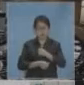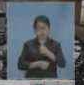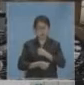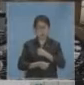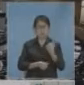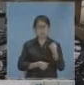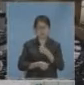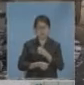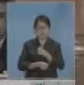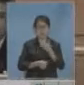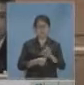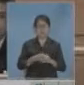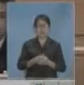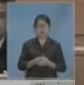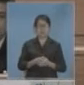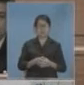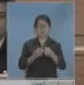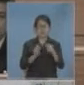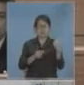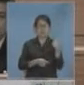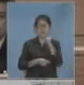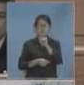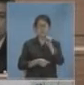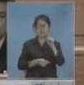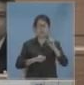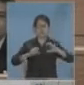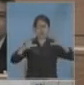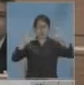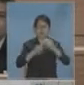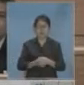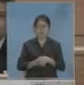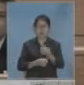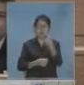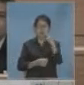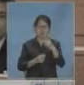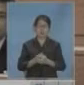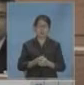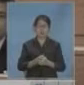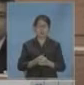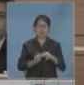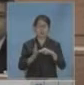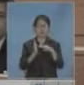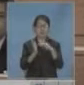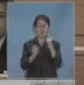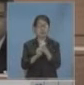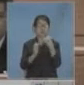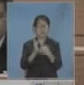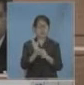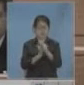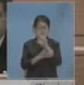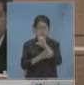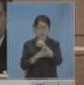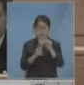างแต่เมื่อท่านสมาชิกฝั่งโน้นพูดอย่างนี้นะครับท่านทำผิดข้อบังคับข้อที่